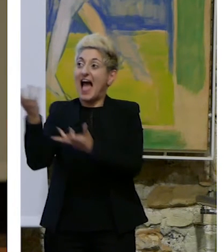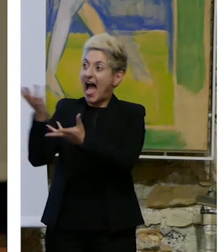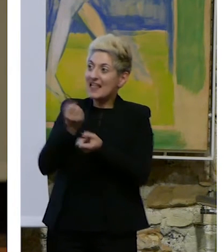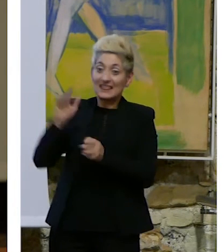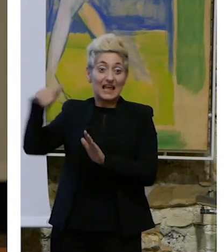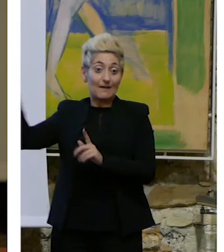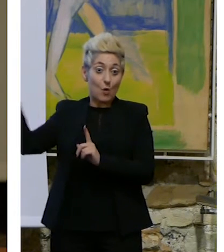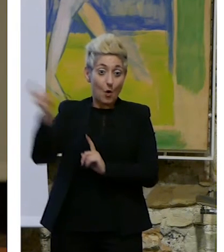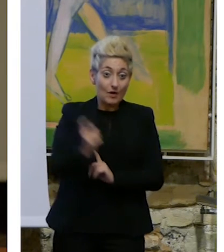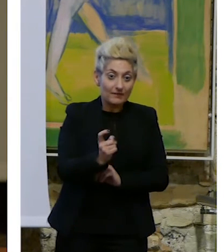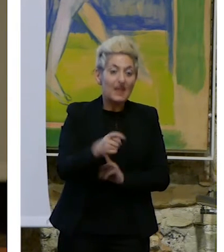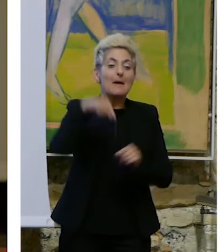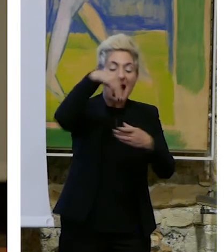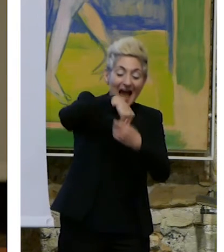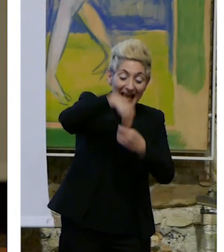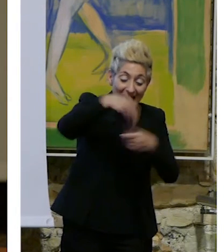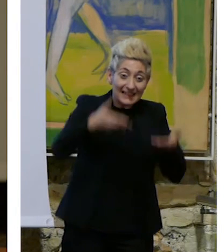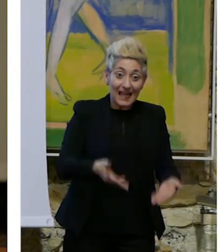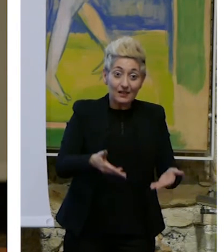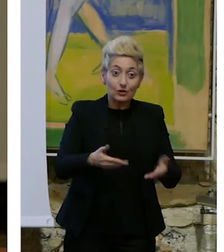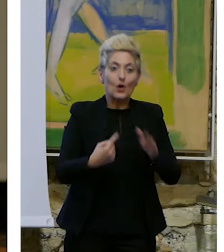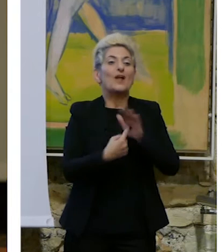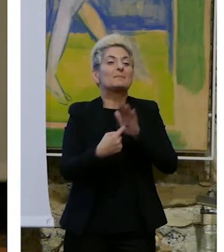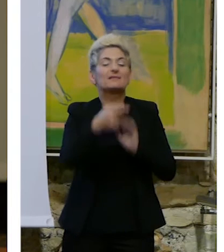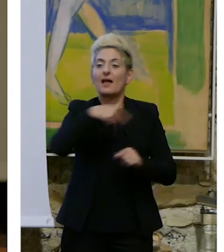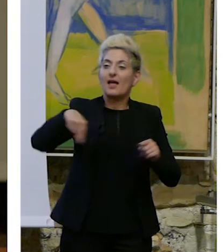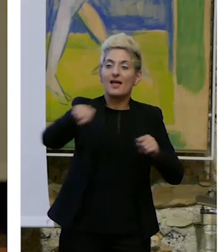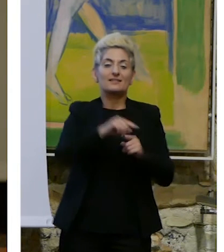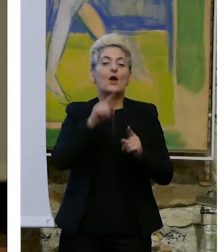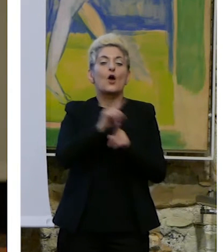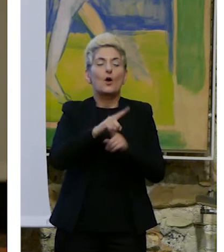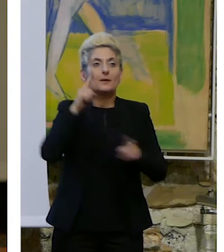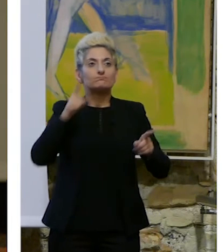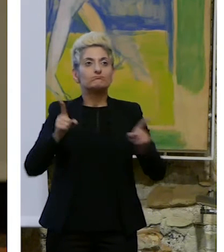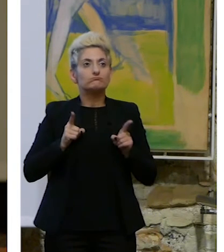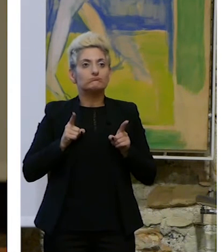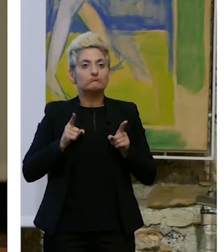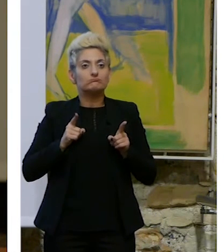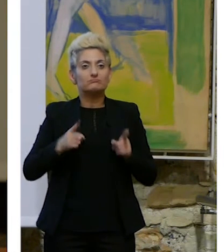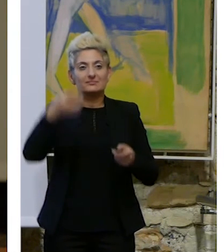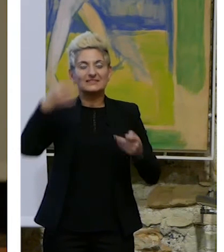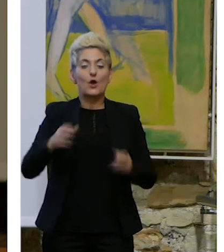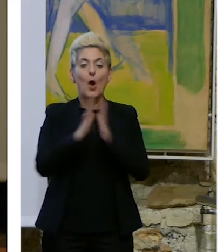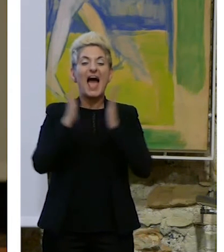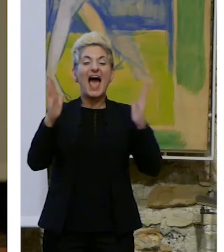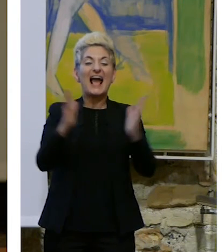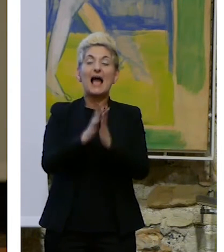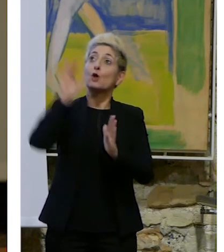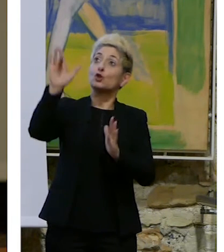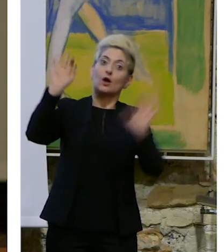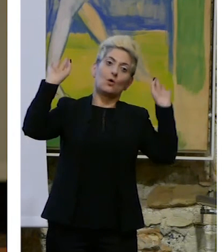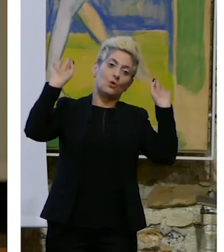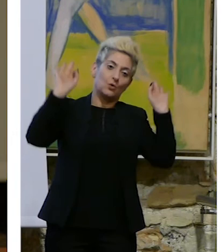rimaginare. Chi sta all'interno non può essere lì costantemente custode di una sorta di chiesa